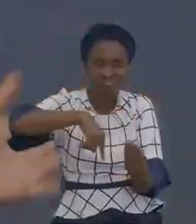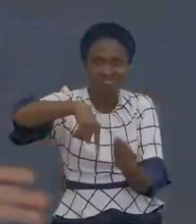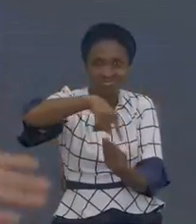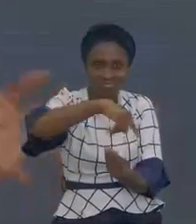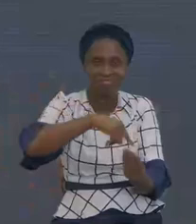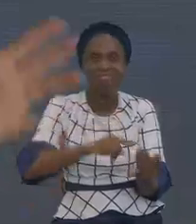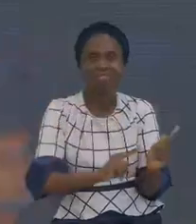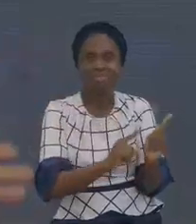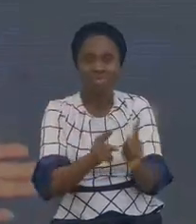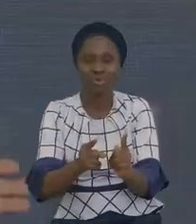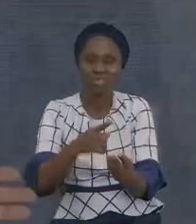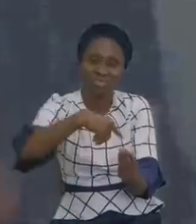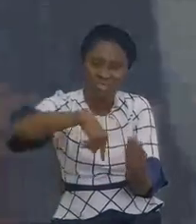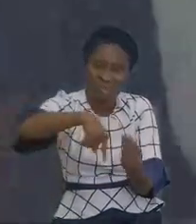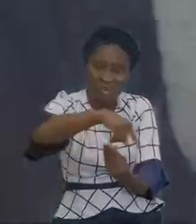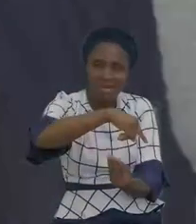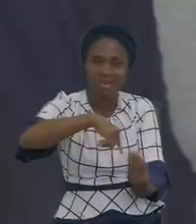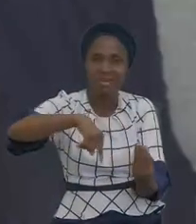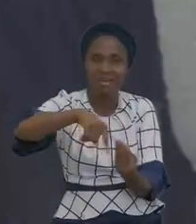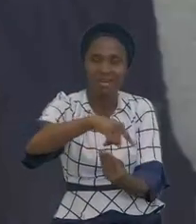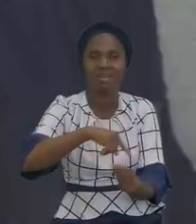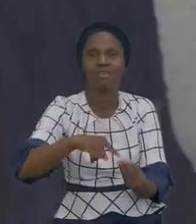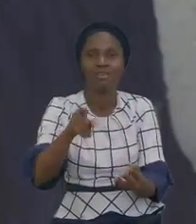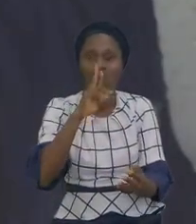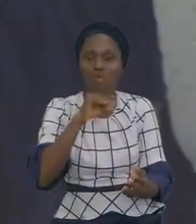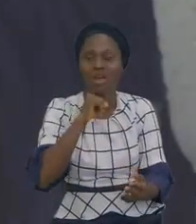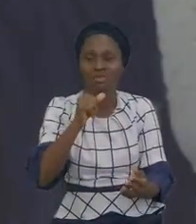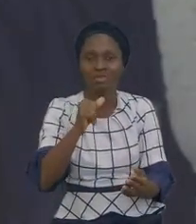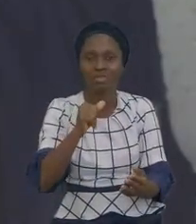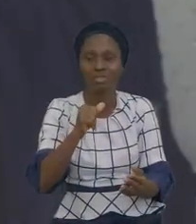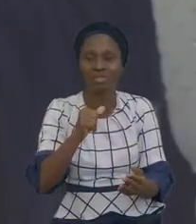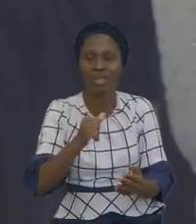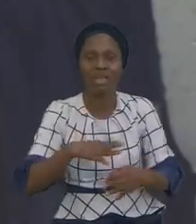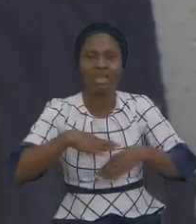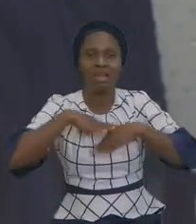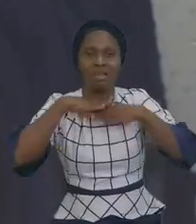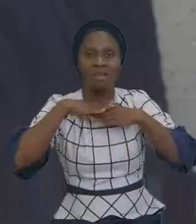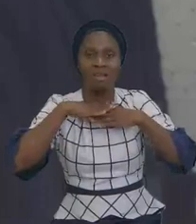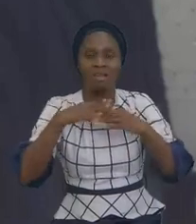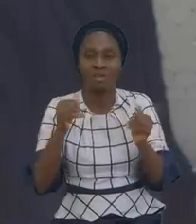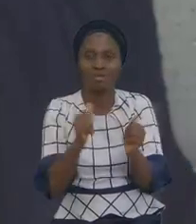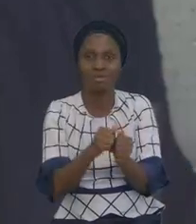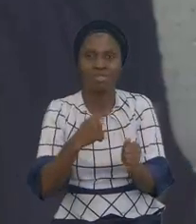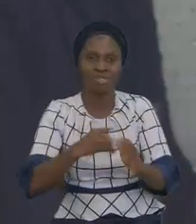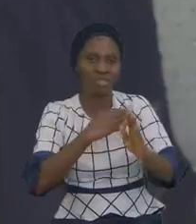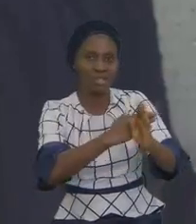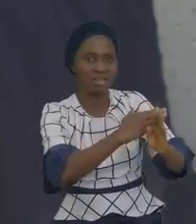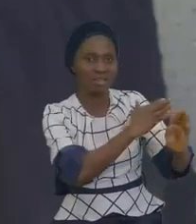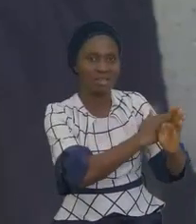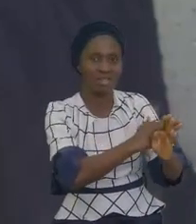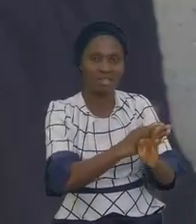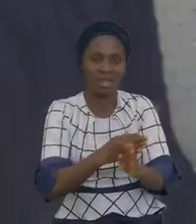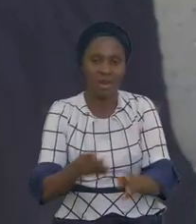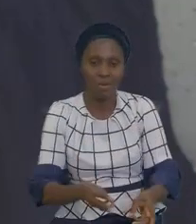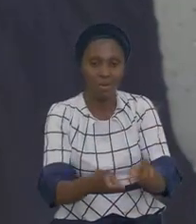Tu es insatisfait de la voie barricadée qui est là. Tu veux briser et